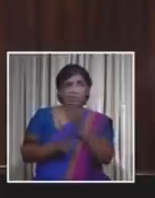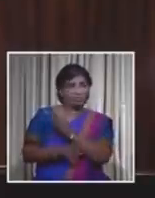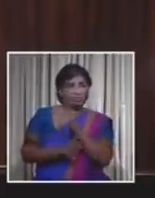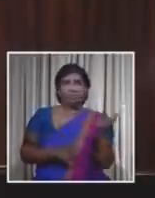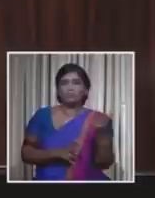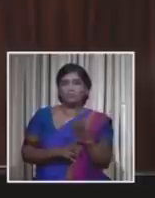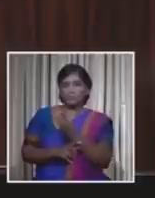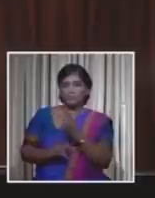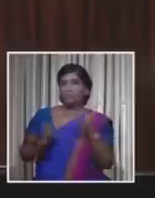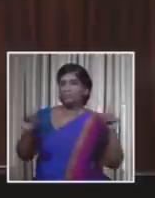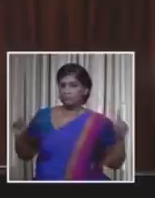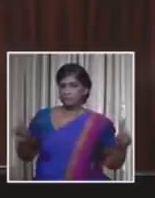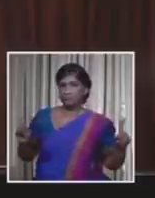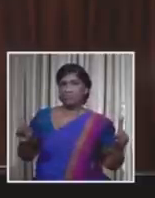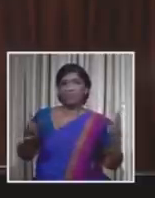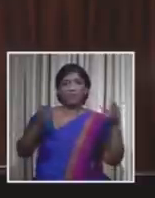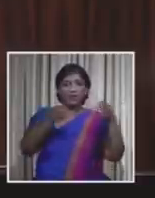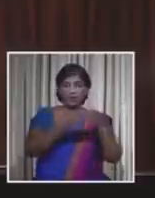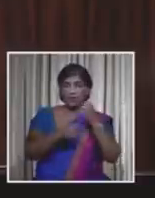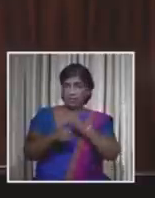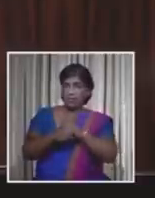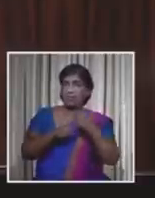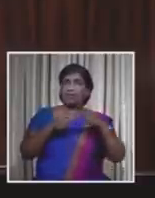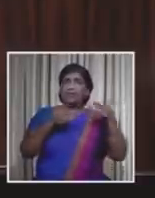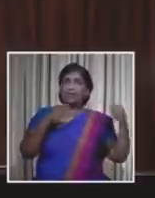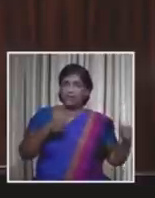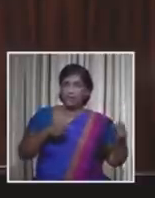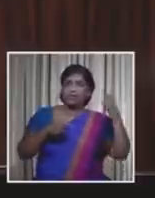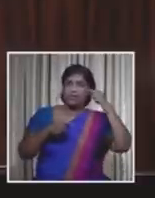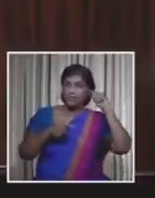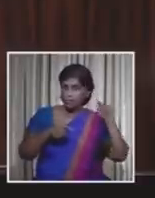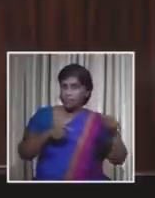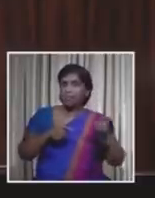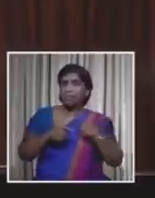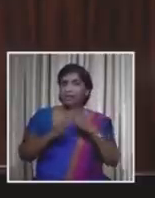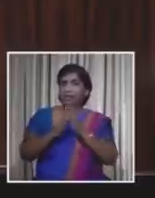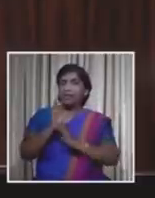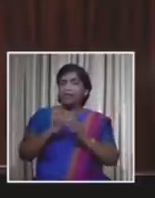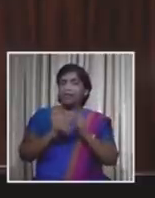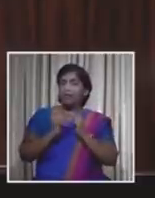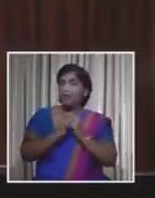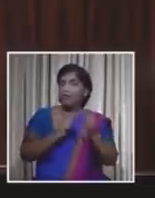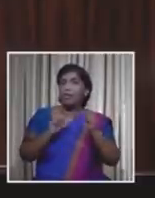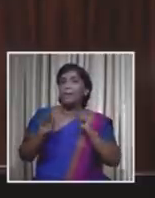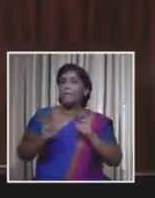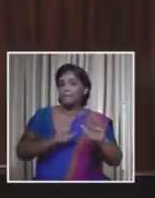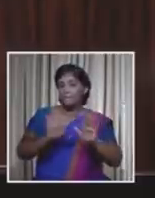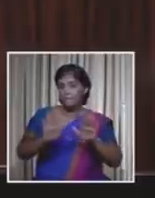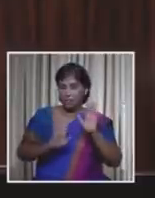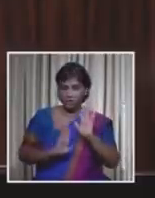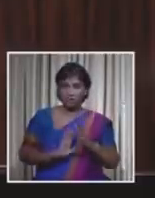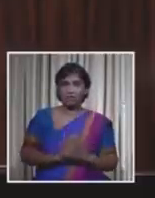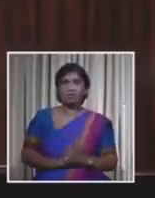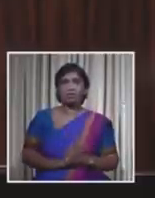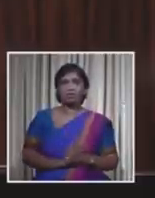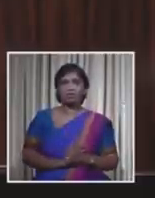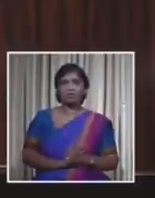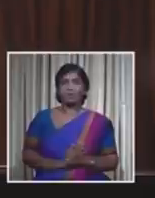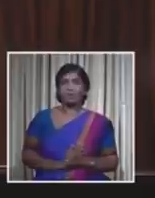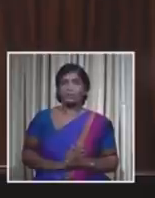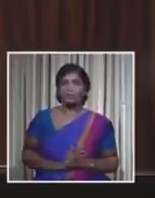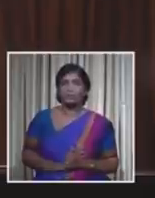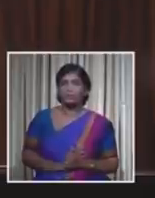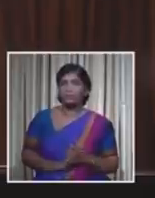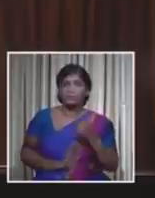පත් කළා තියෙන්නේ ආණ්ඩු පක්ෂයට විරුද්ධ පක්ෂයටයි. මේ සම්බන්ධයෙන් තමන්ගේ මන්ත්‍රීවරුන්ගේ හැසිරීම පාලනය කර ගැනීම සඳහා. නැතුව